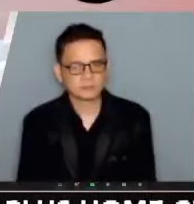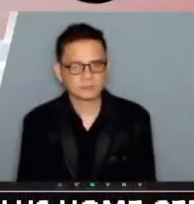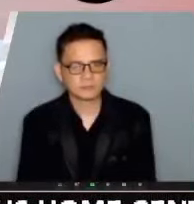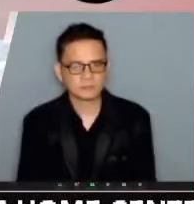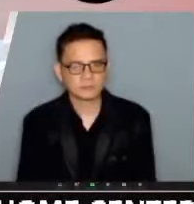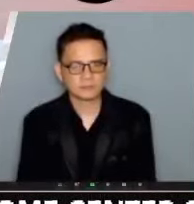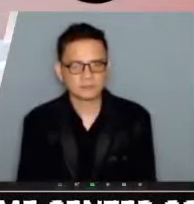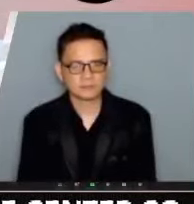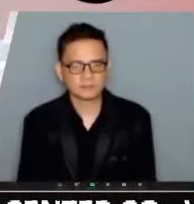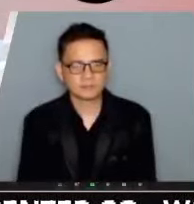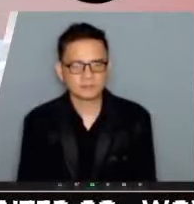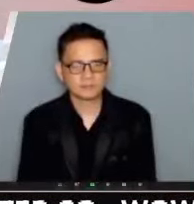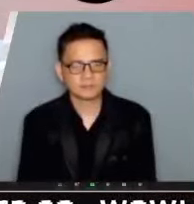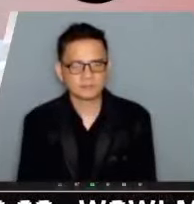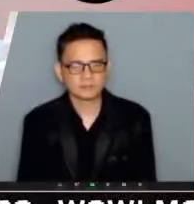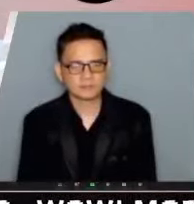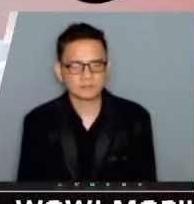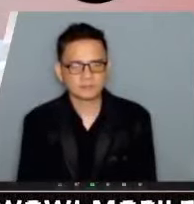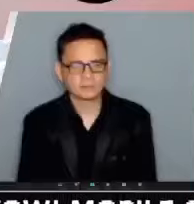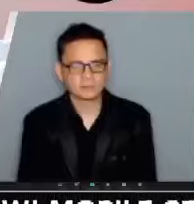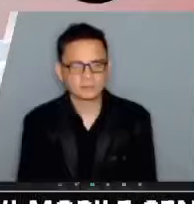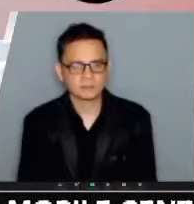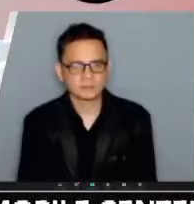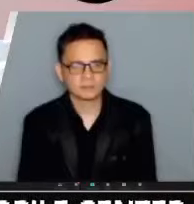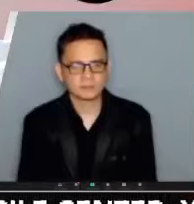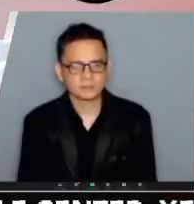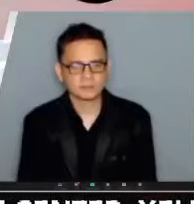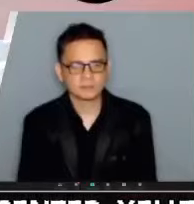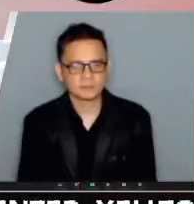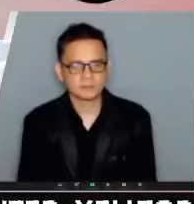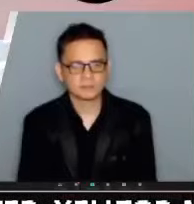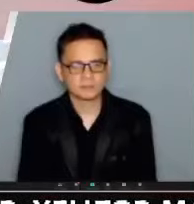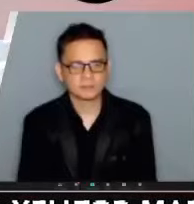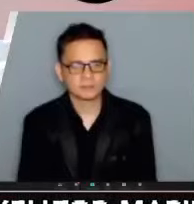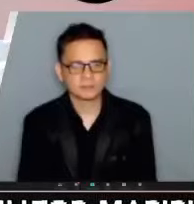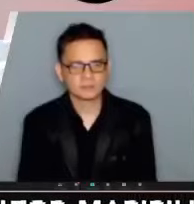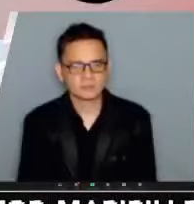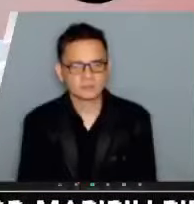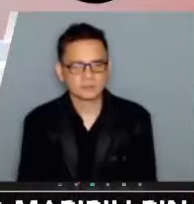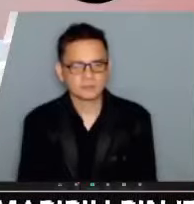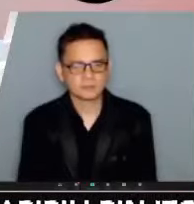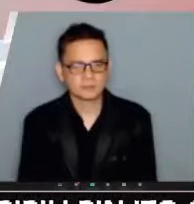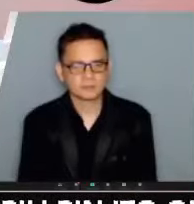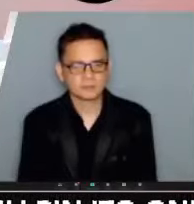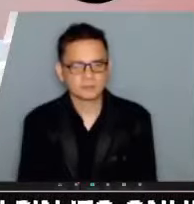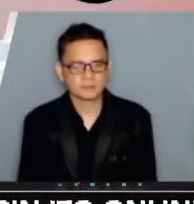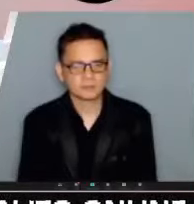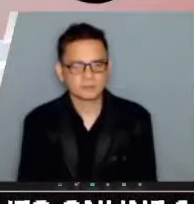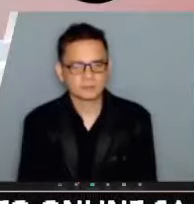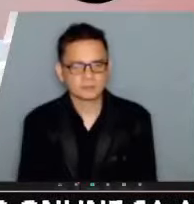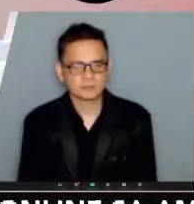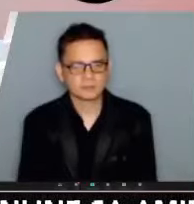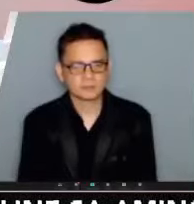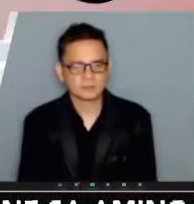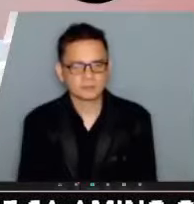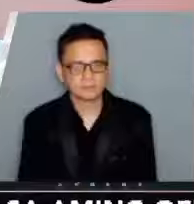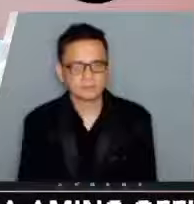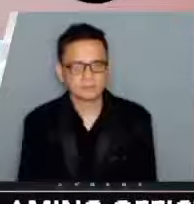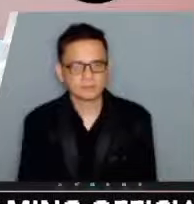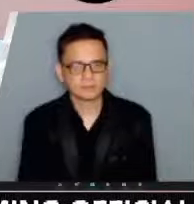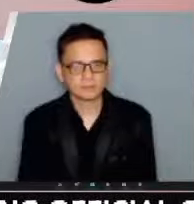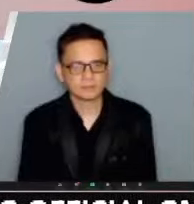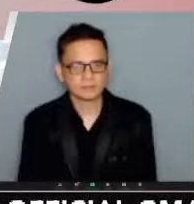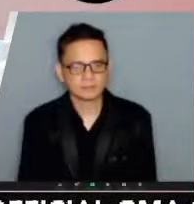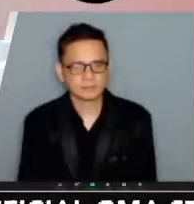pa, yun ang advice sa mga bayan. Intindihan natin, yung mga kababayan natin sa buhay, di ba mag-isip sa atin dahil yun ay,